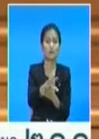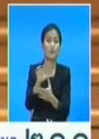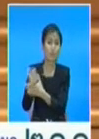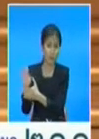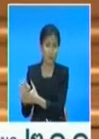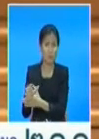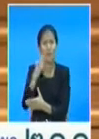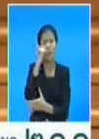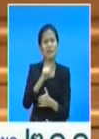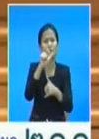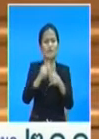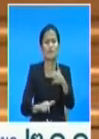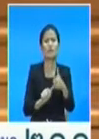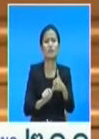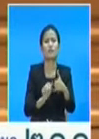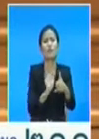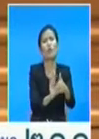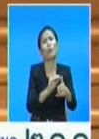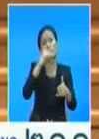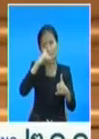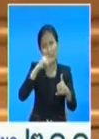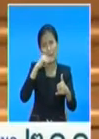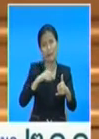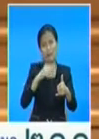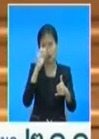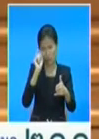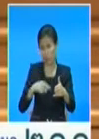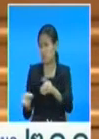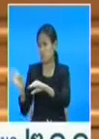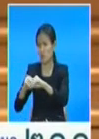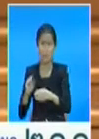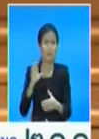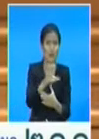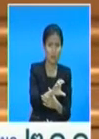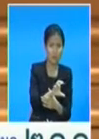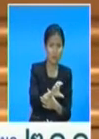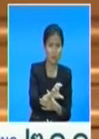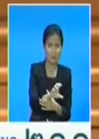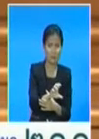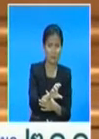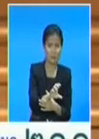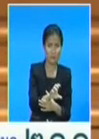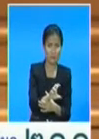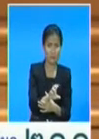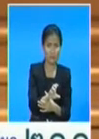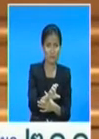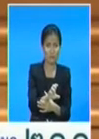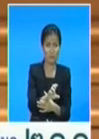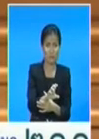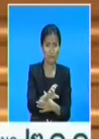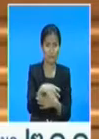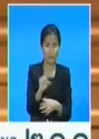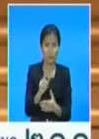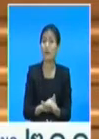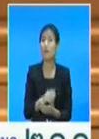จำเป็นจะต้องมีสภาพบังคับตกติดอยู่ครับขาวแดงจราจรอยู่ไม่จ